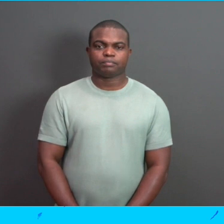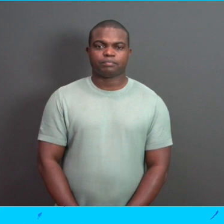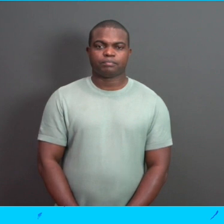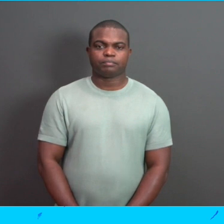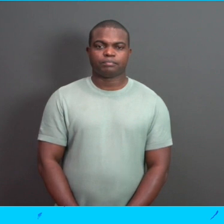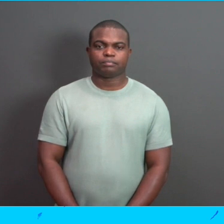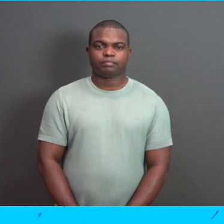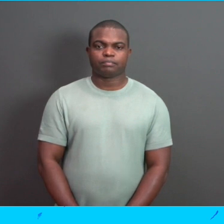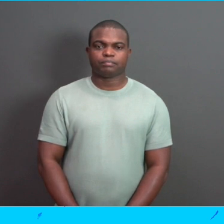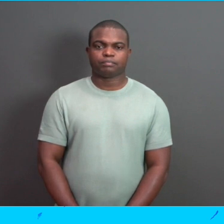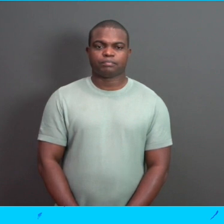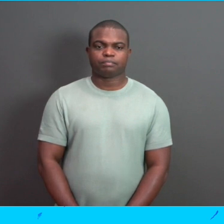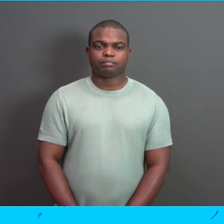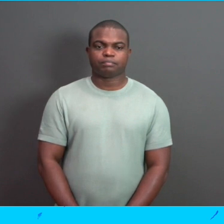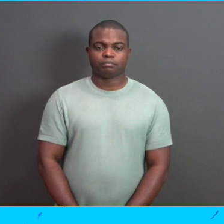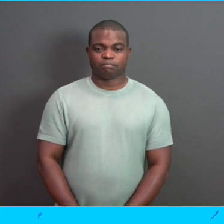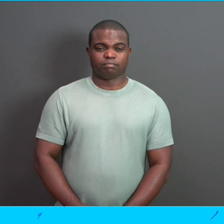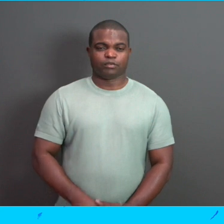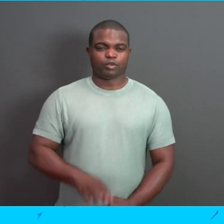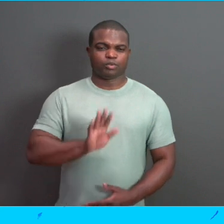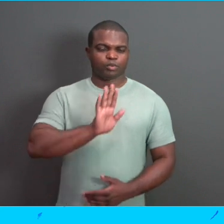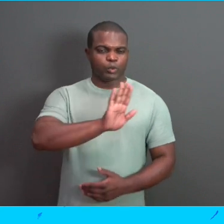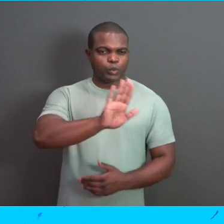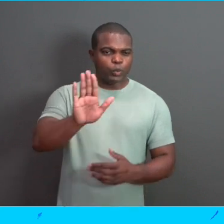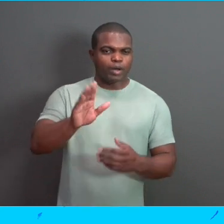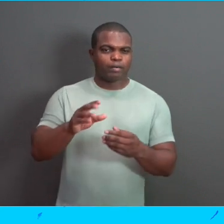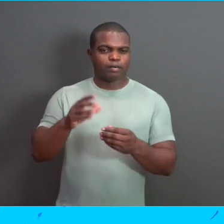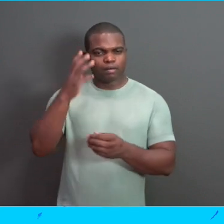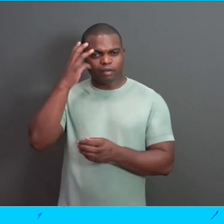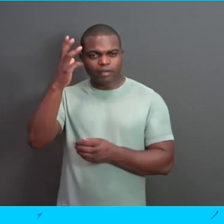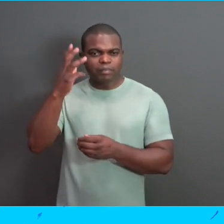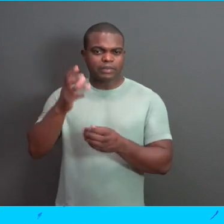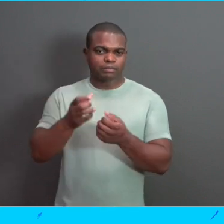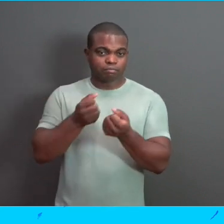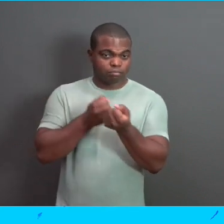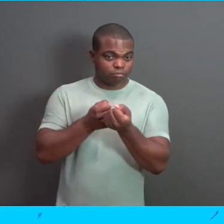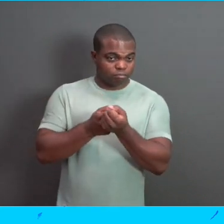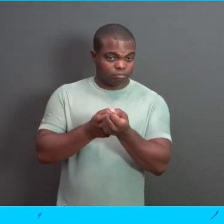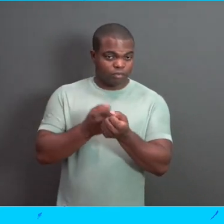Est-ce que votre famille a reçu le soutien financier?